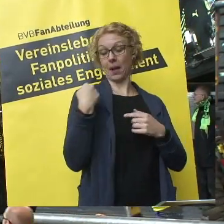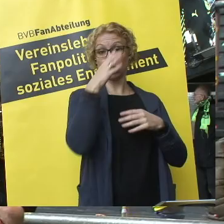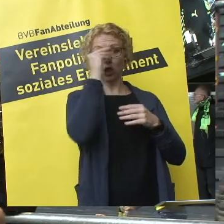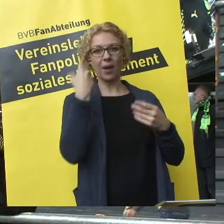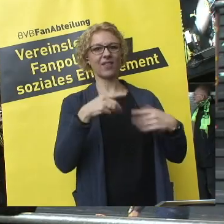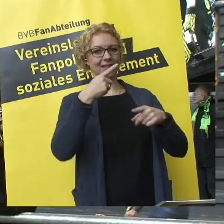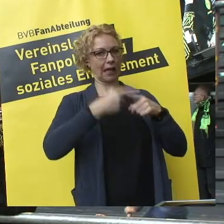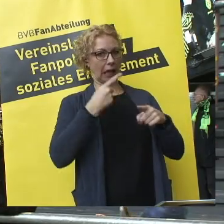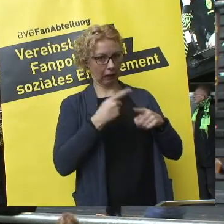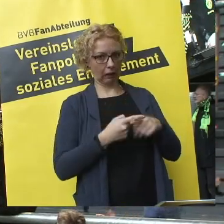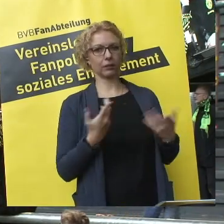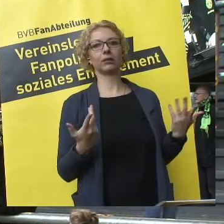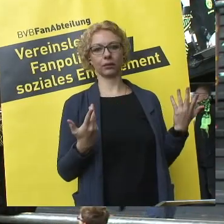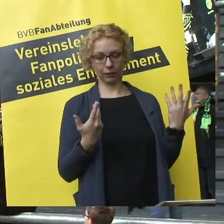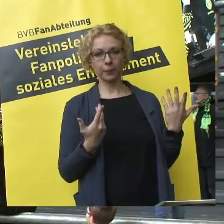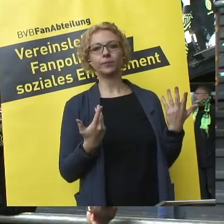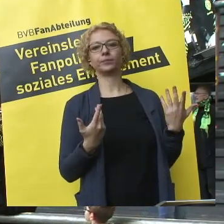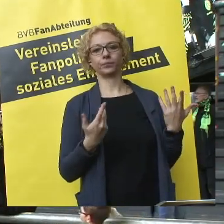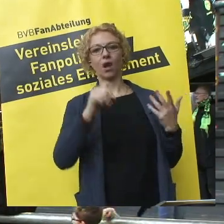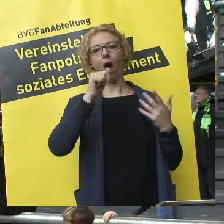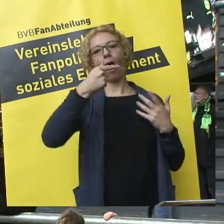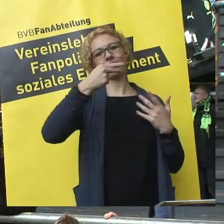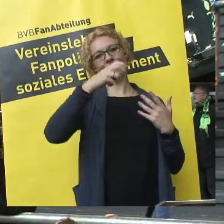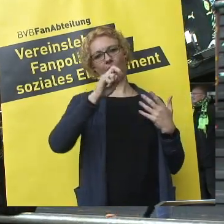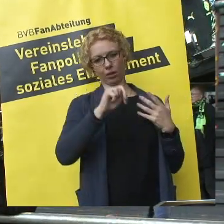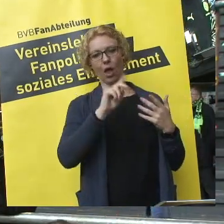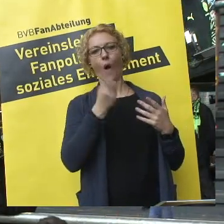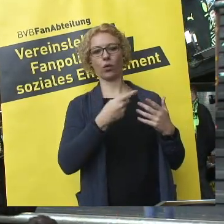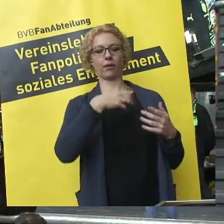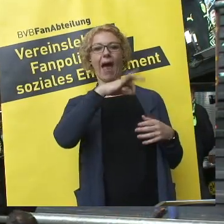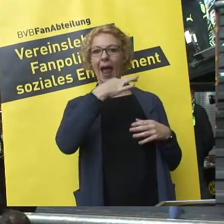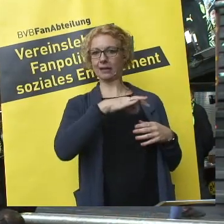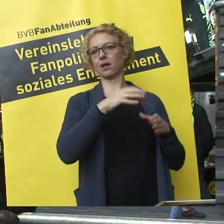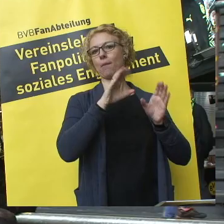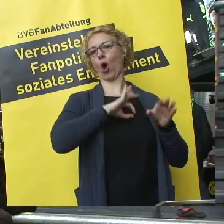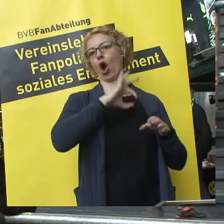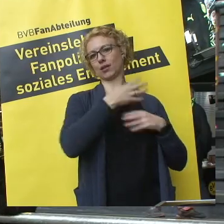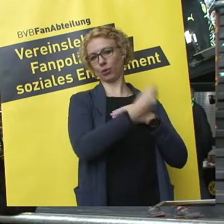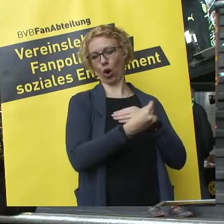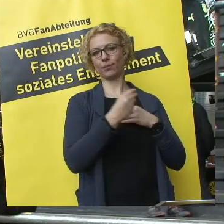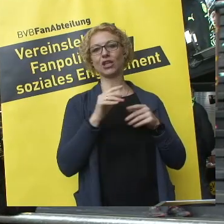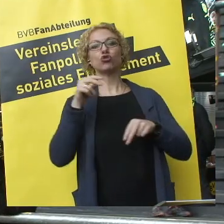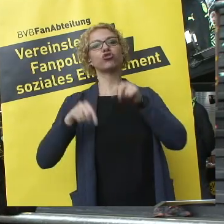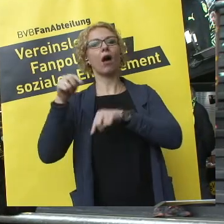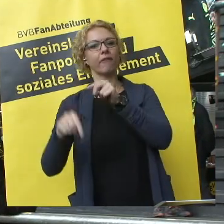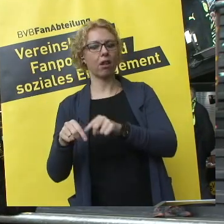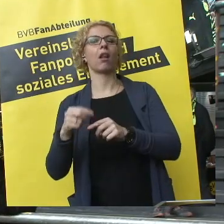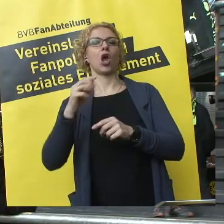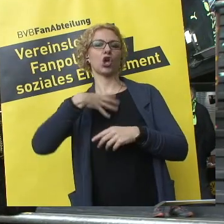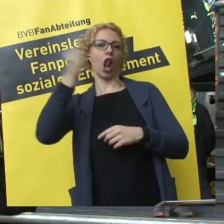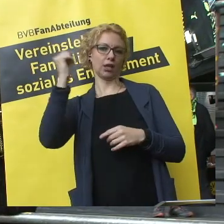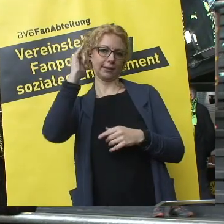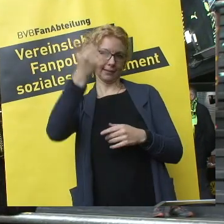in Athen. Da im Einzel habe ich Bronze geholt und in der Staffel habe ich Gold. Und dann war ich